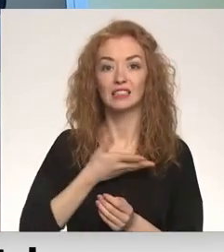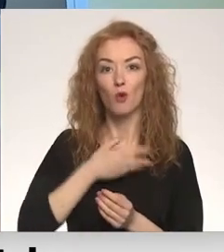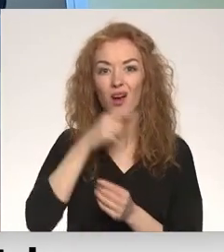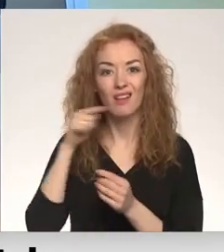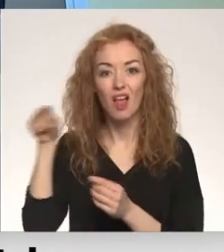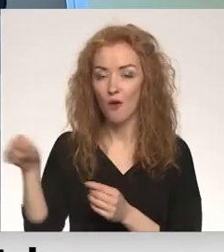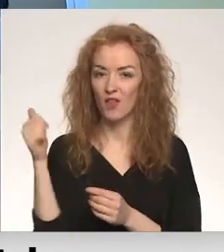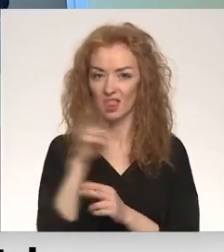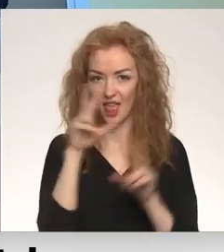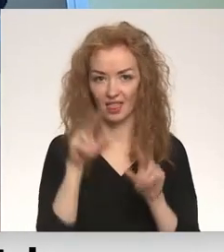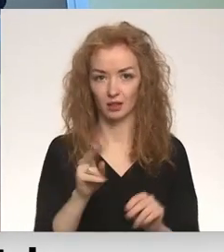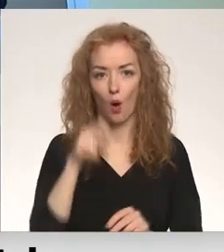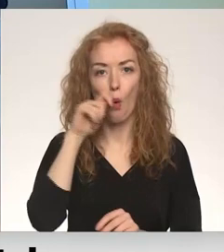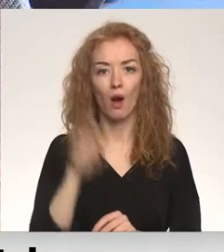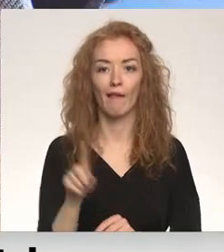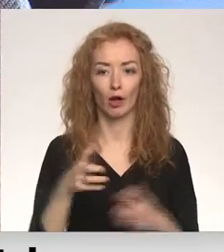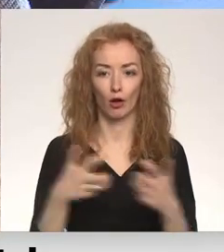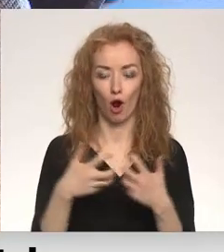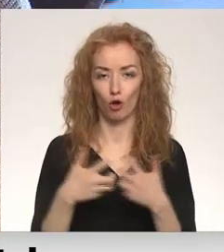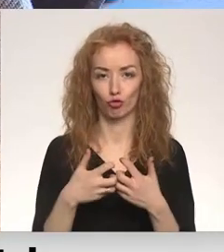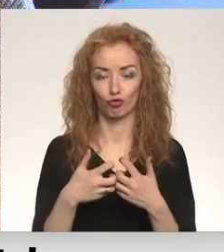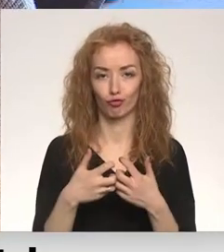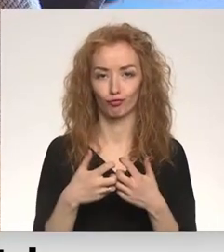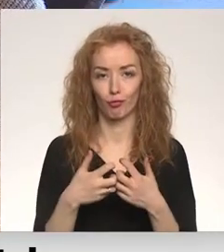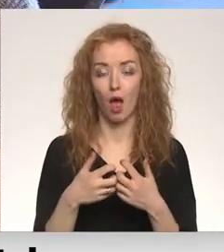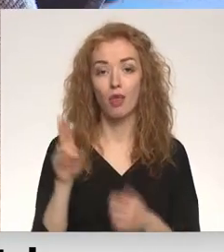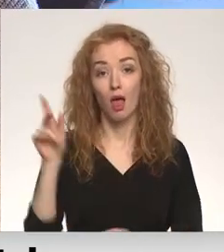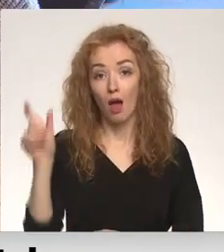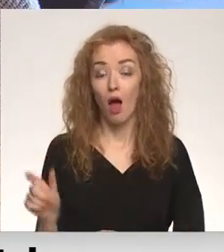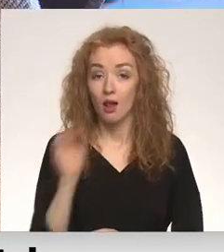Viņi neticot, ka Ukrainā notiek karš.